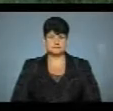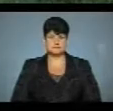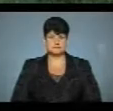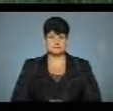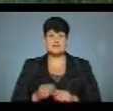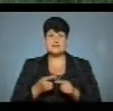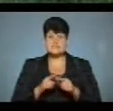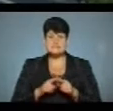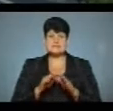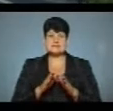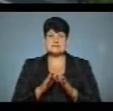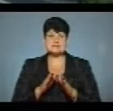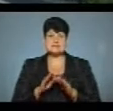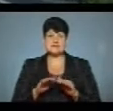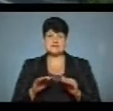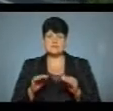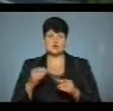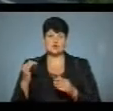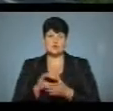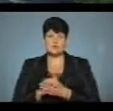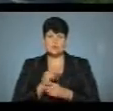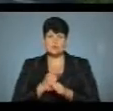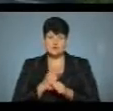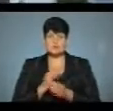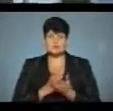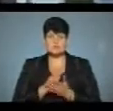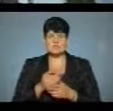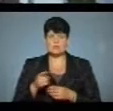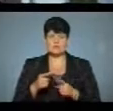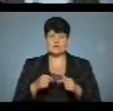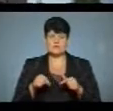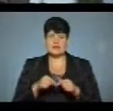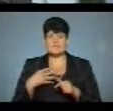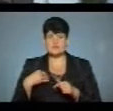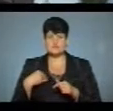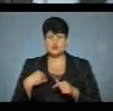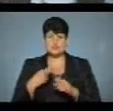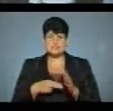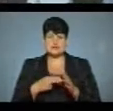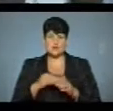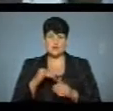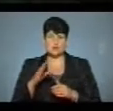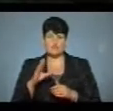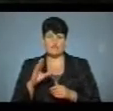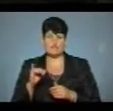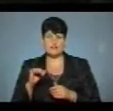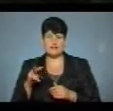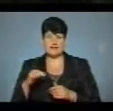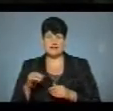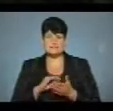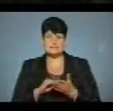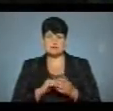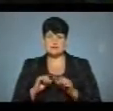Це садівниче товариство робітників і службовців Тернопільського відділення Львівської залізниці «Ювілейне». Секретар цього